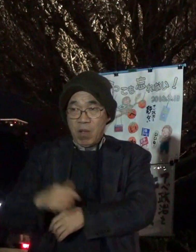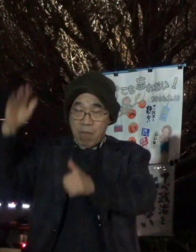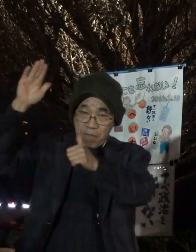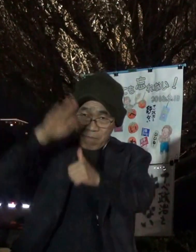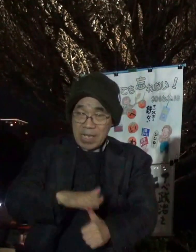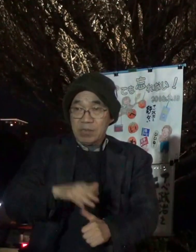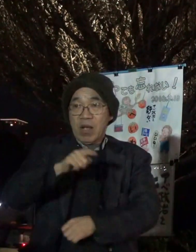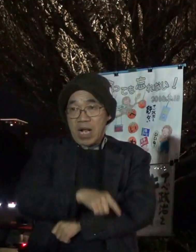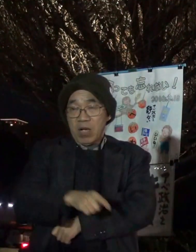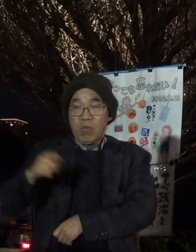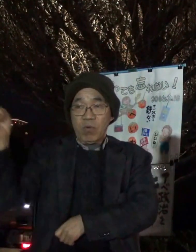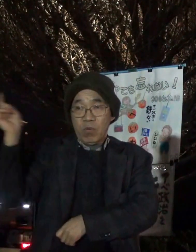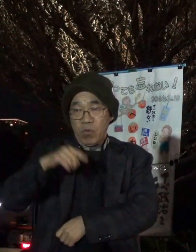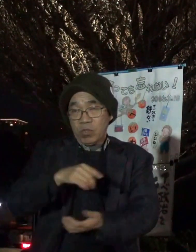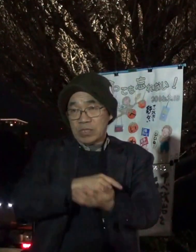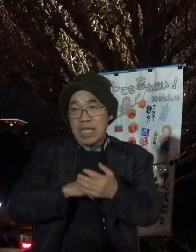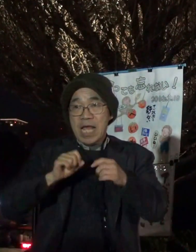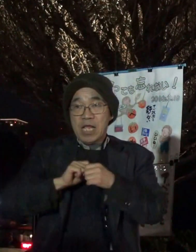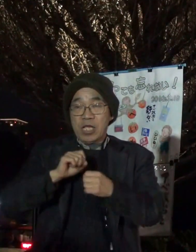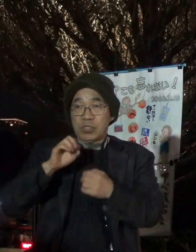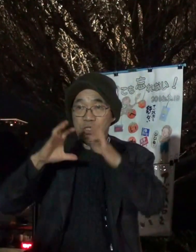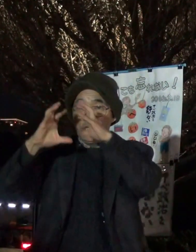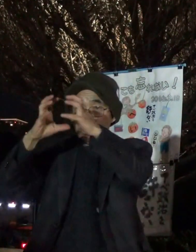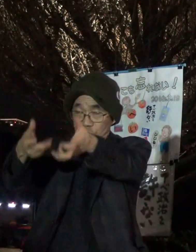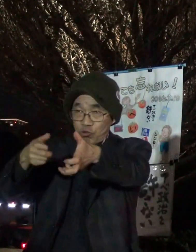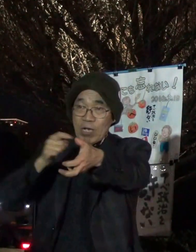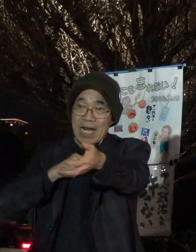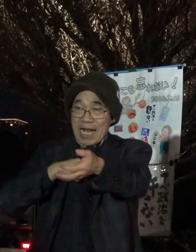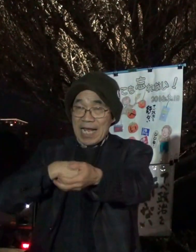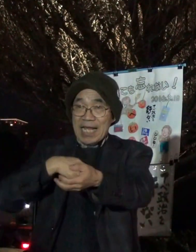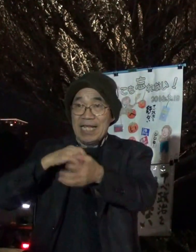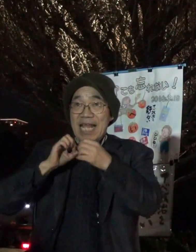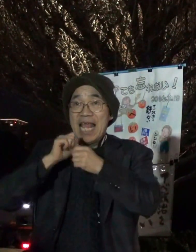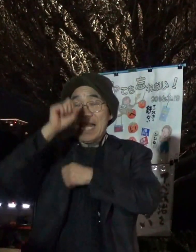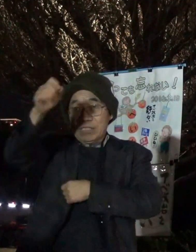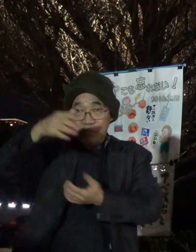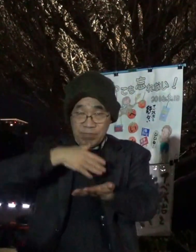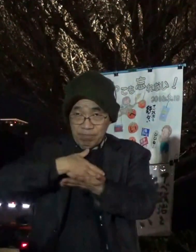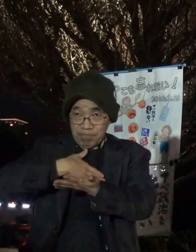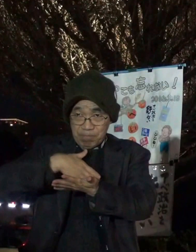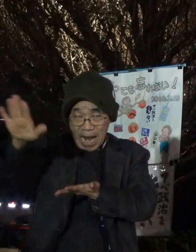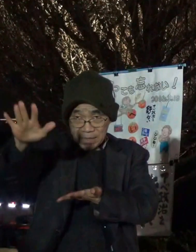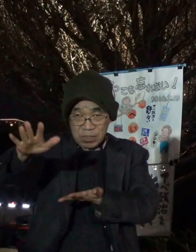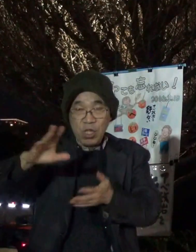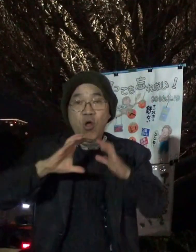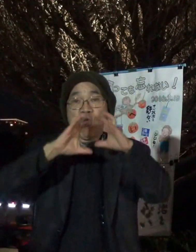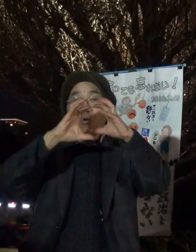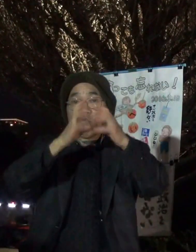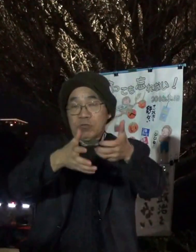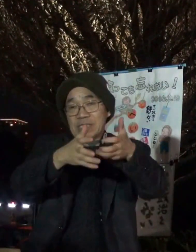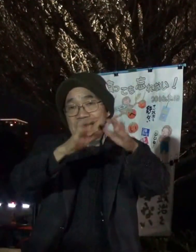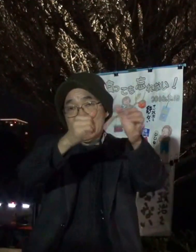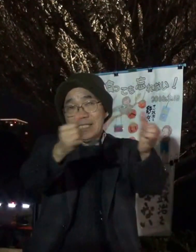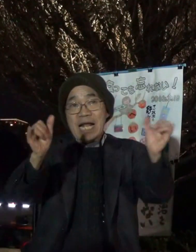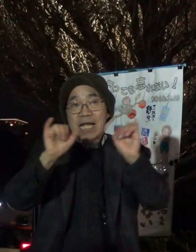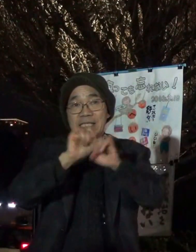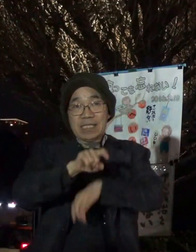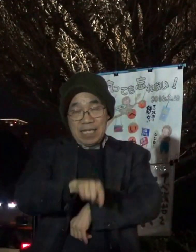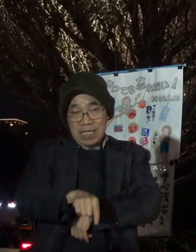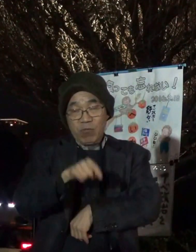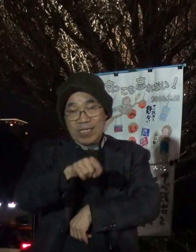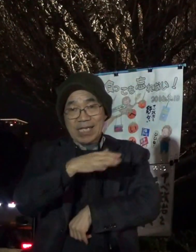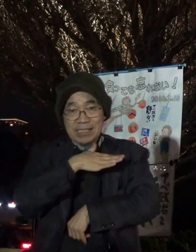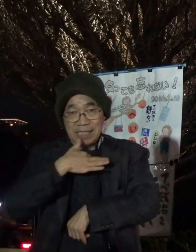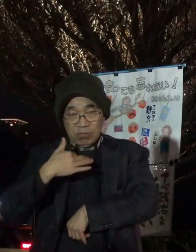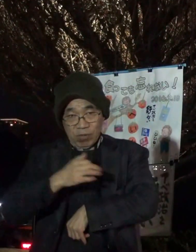から永久に追放しようとしている国際社会で、私